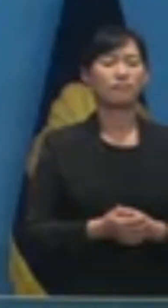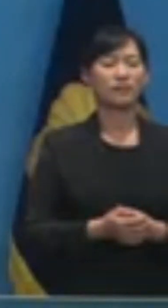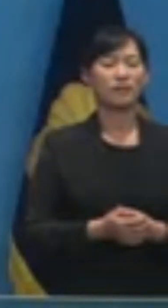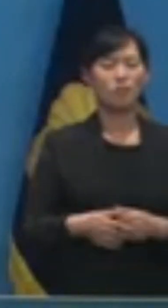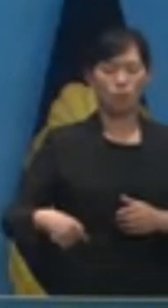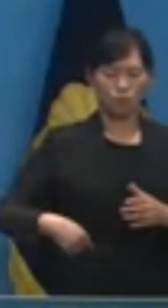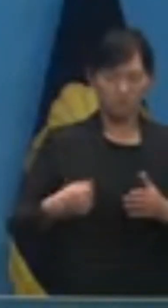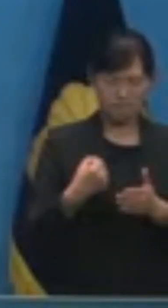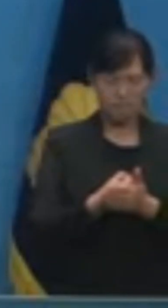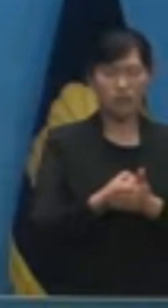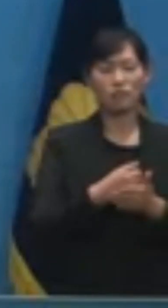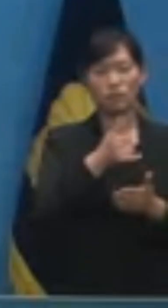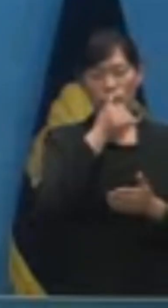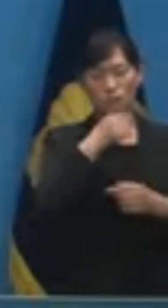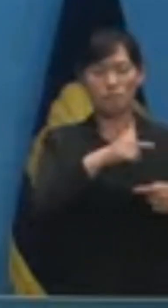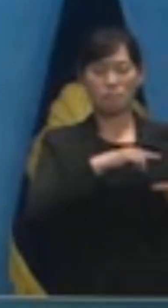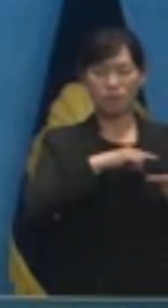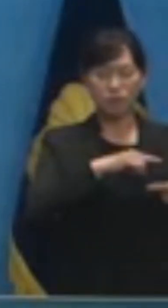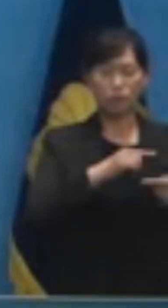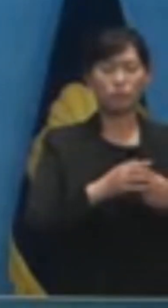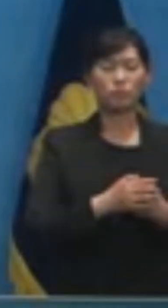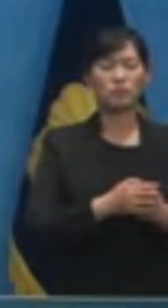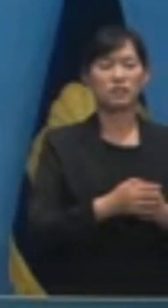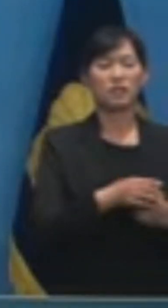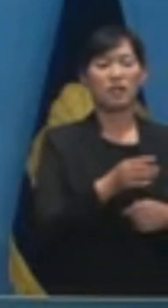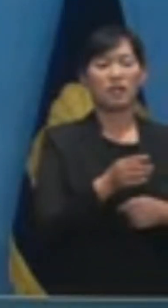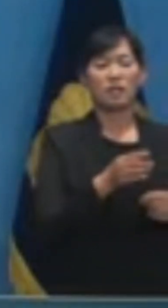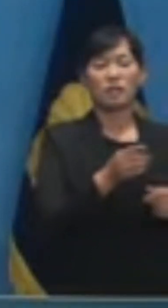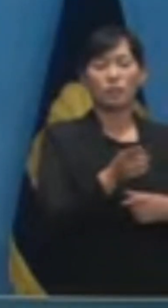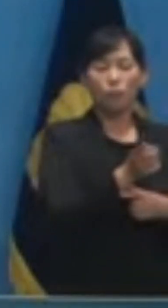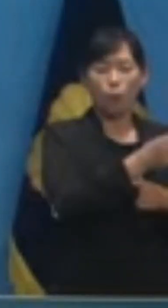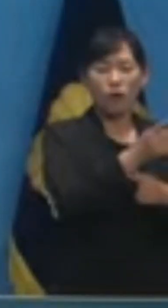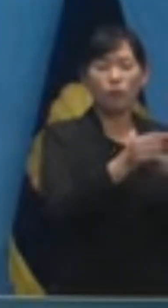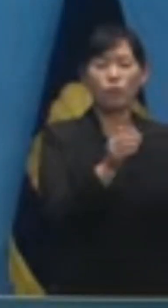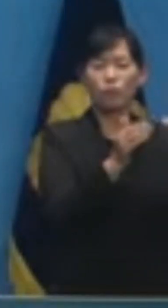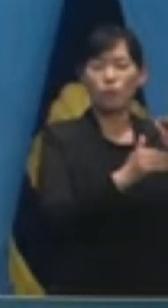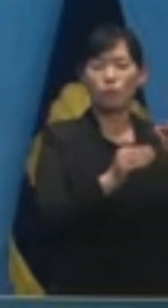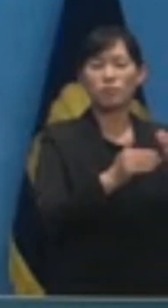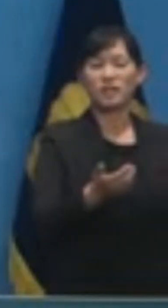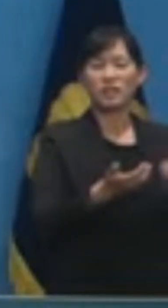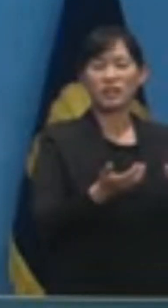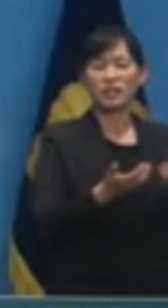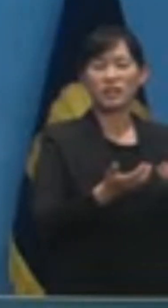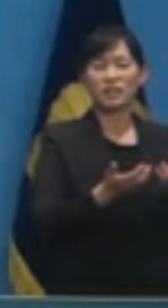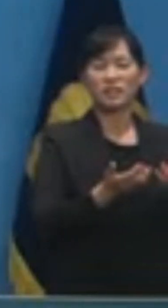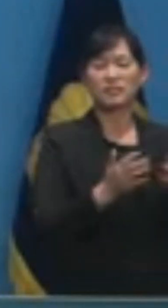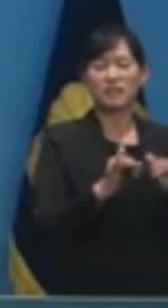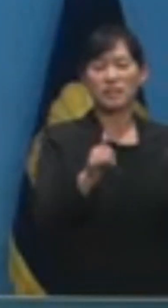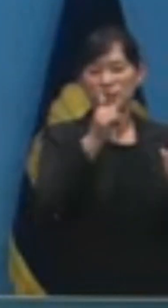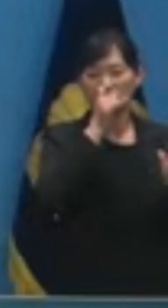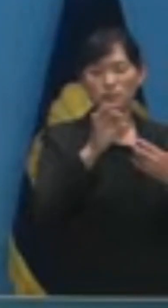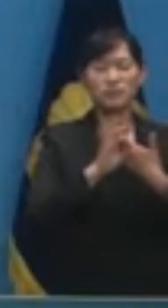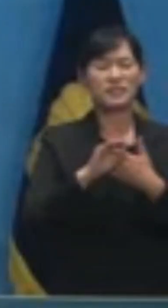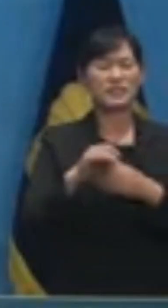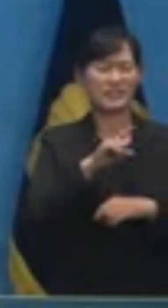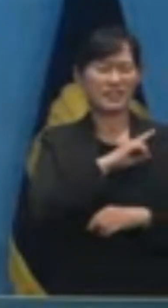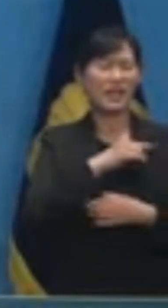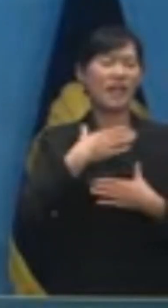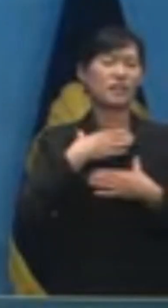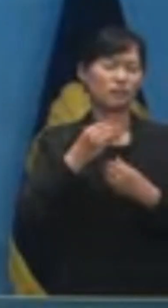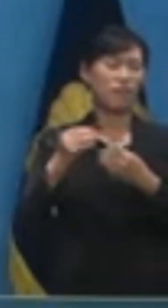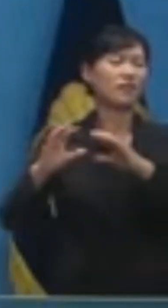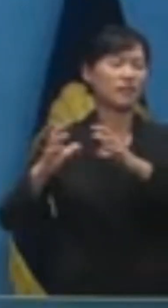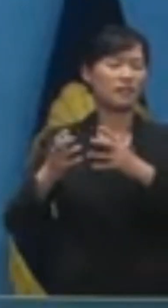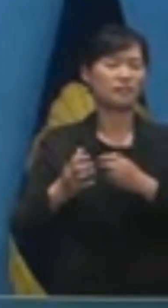용기 있고 명예로운 소방공무원을 가진 나라가 가장 안전한 나라입니다. 공로총